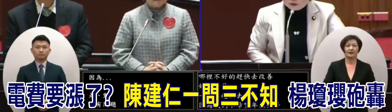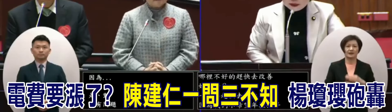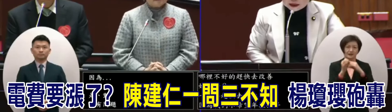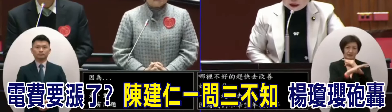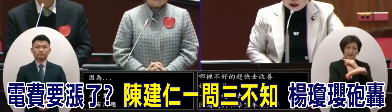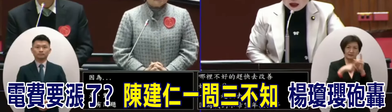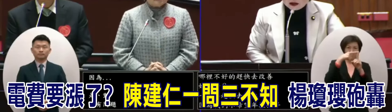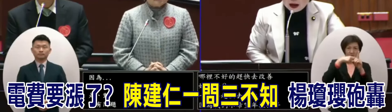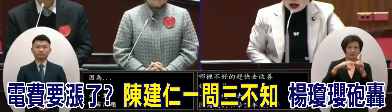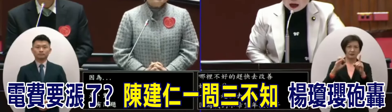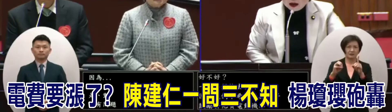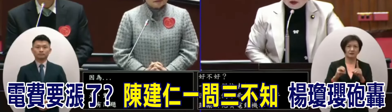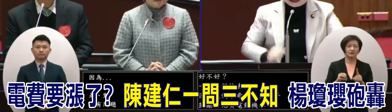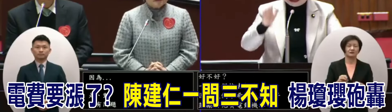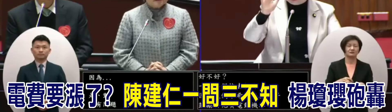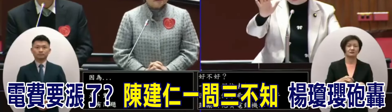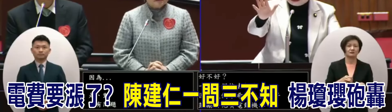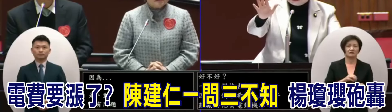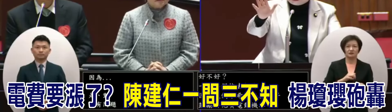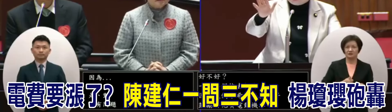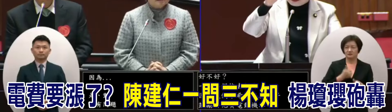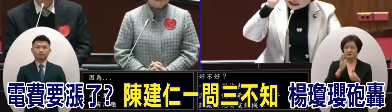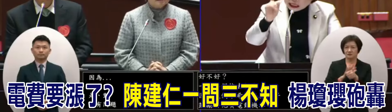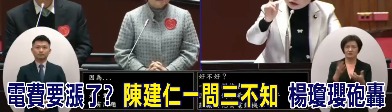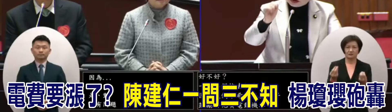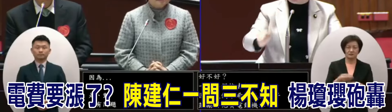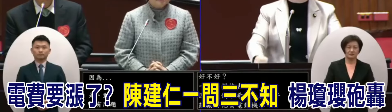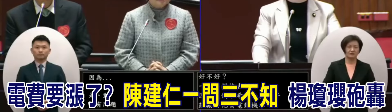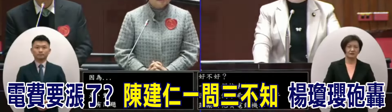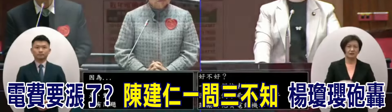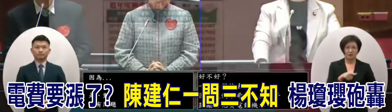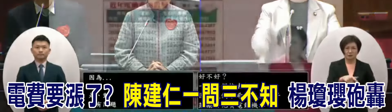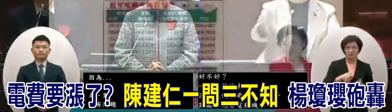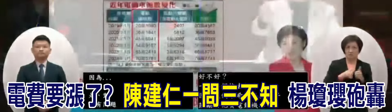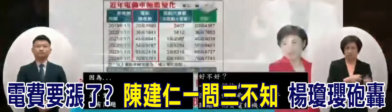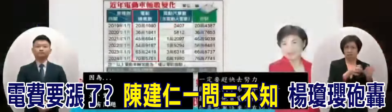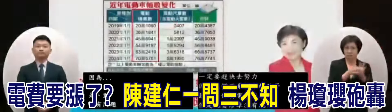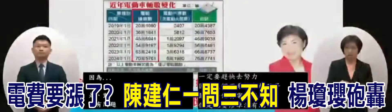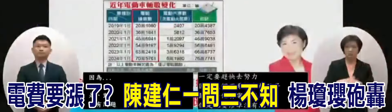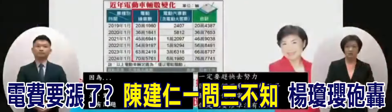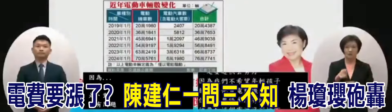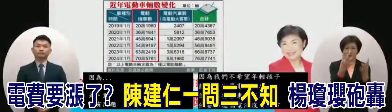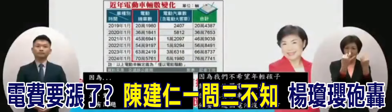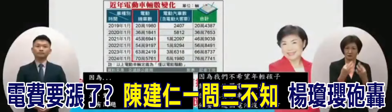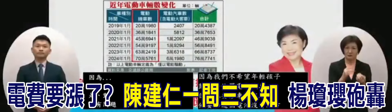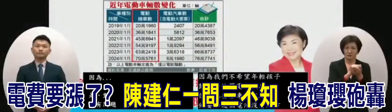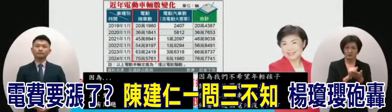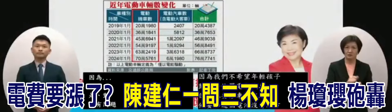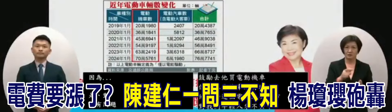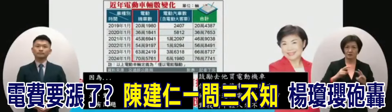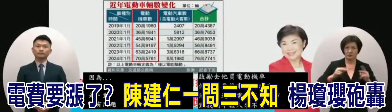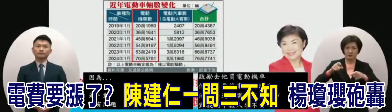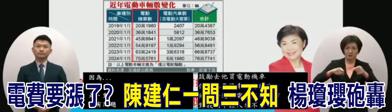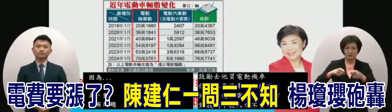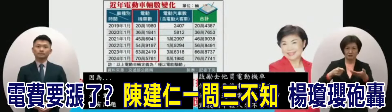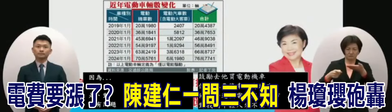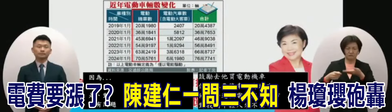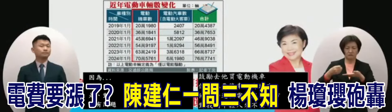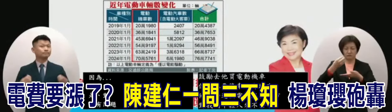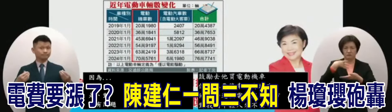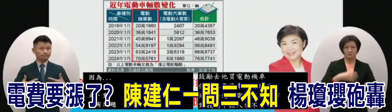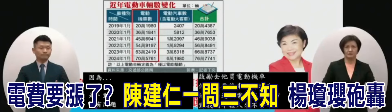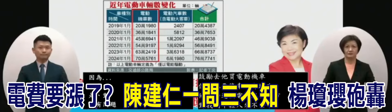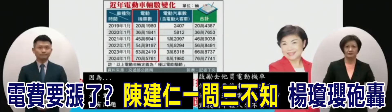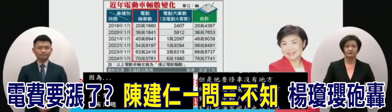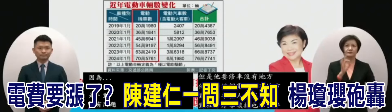不公平的，好不好？我提出这个议题，我会继续追踪，请你把数字以及你改善的方案给本席。 哎，没有问题，